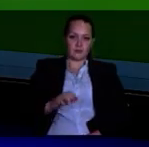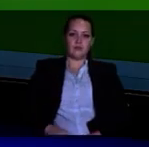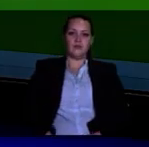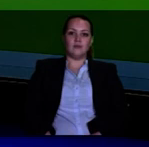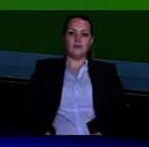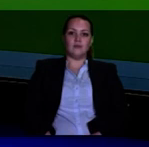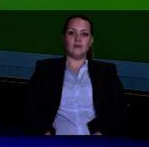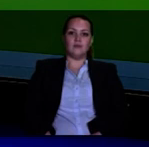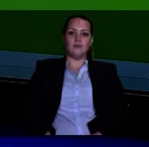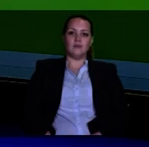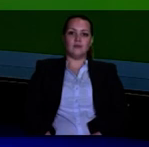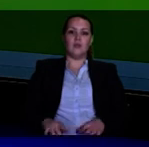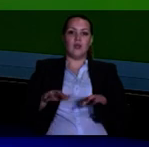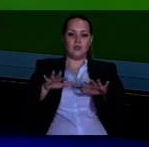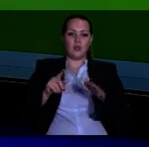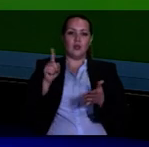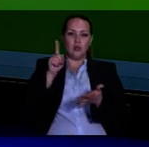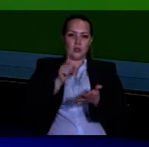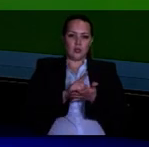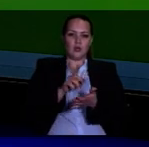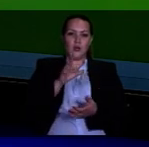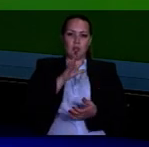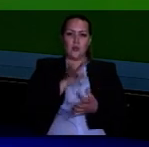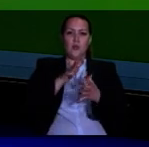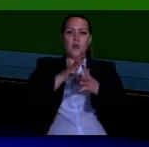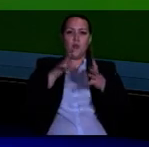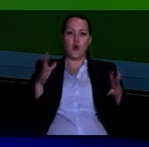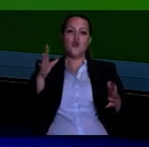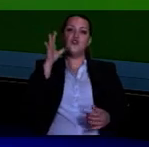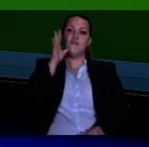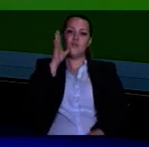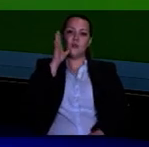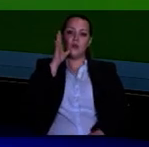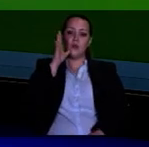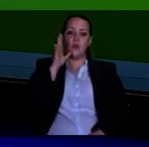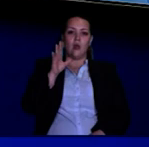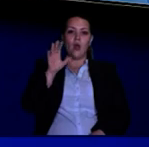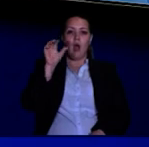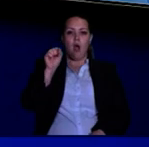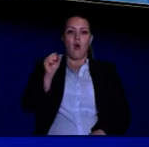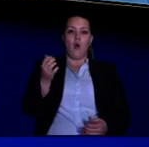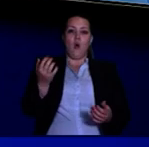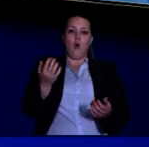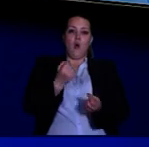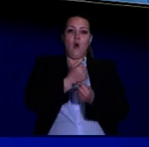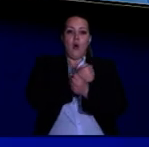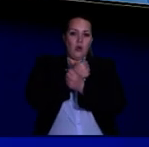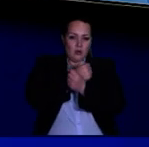Делу должна быть посвящена большая часть времени, а развлечения – меньшая.